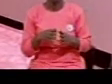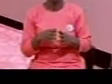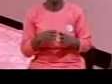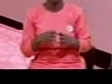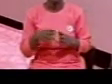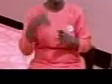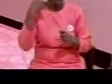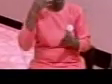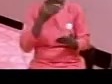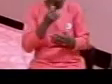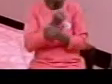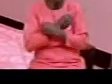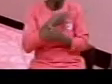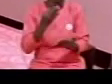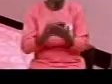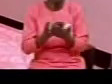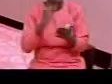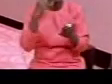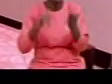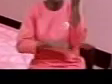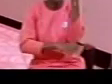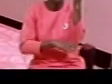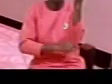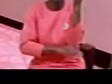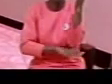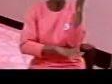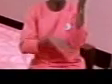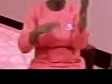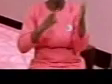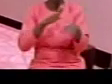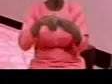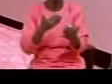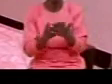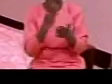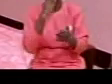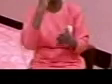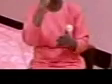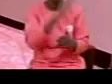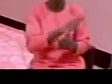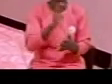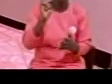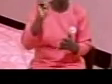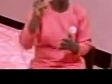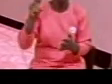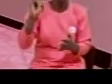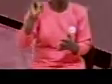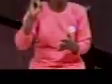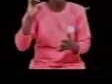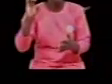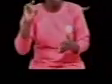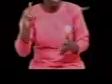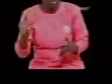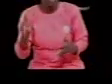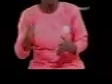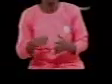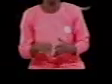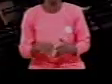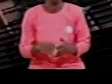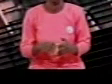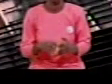money is the root of all evil. The love of money is the root of all evil.